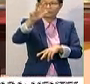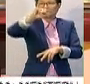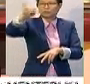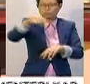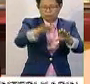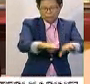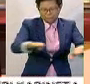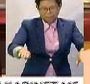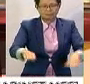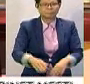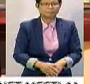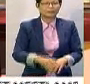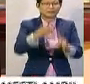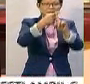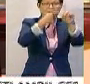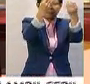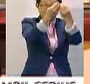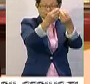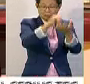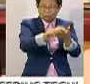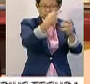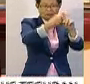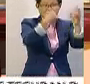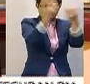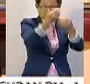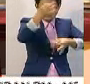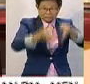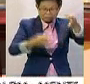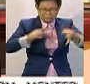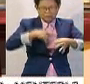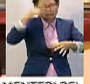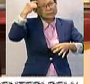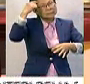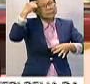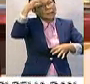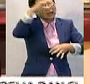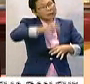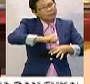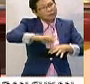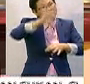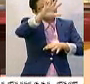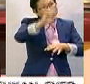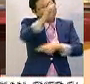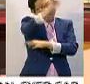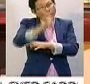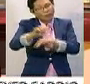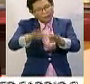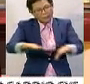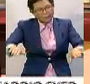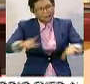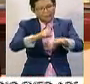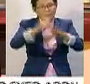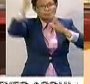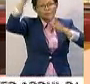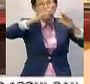orang. Berdasarkan statistik ini, sekiranya kita beranggapan bahawa 50% daripada kanak-kanak di Malaysia